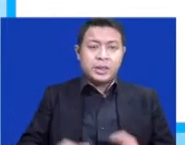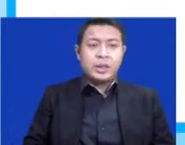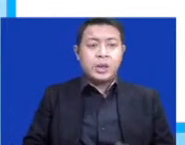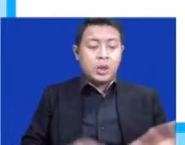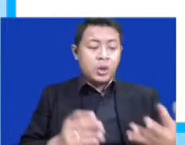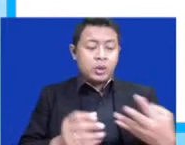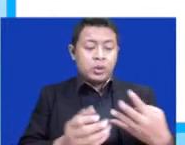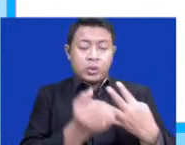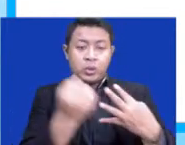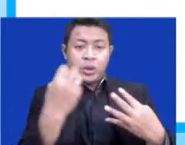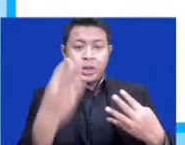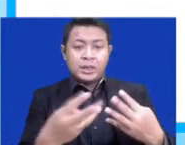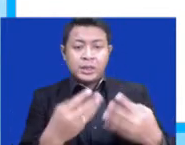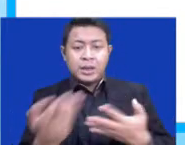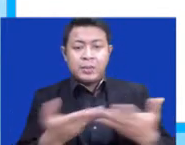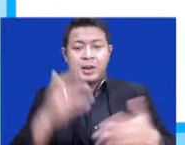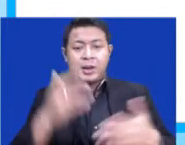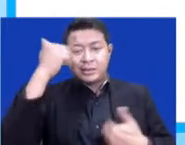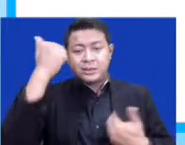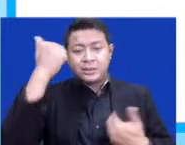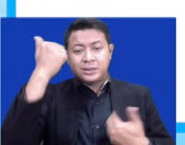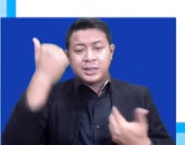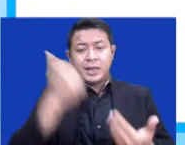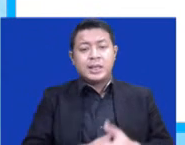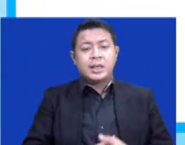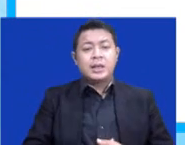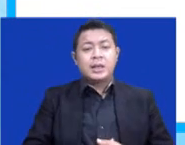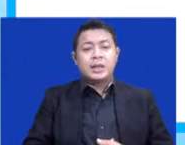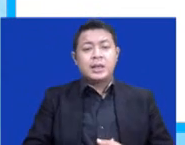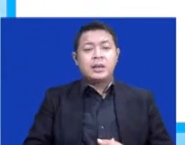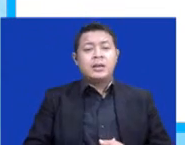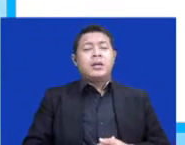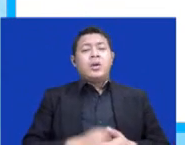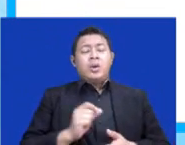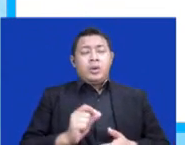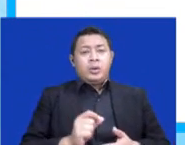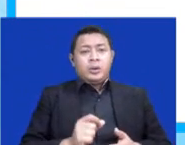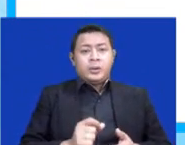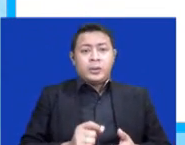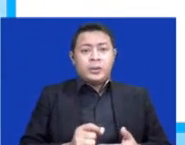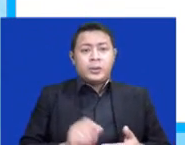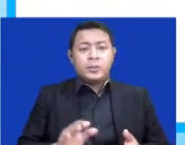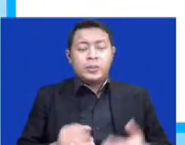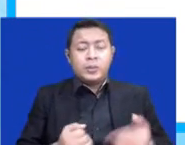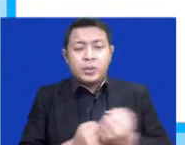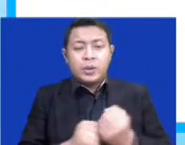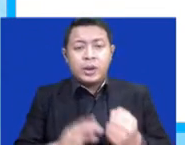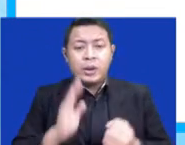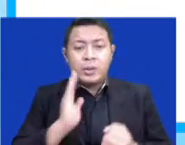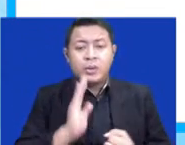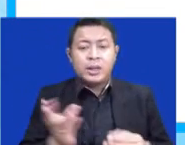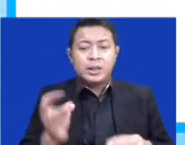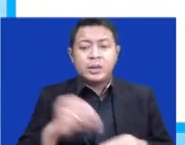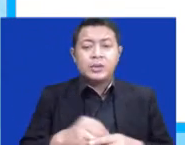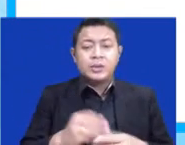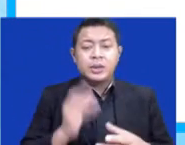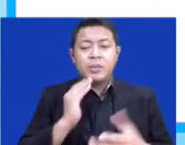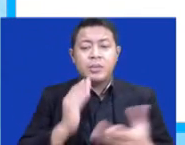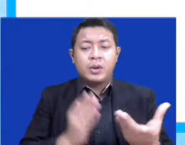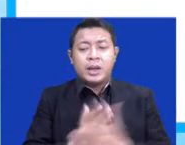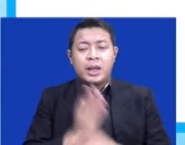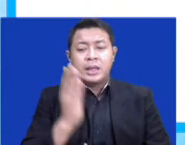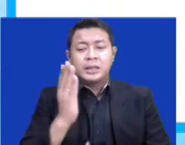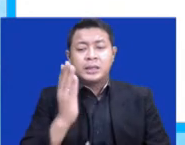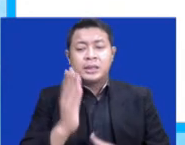ketiga, yaitu layanan kesehatan memiliki kapasitas untuk mendukung kesehatan kaum muda, termasuk yang mudah diakses, berkualitas, dan